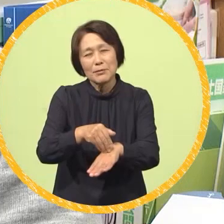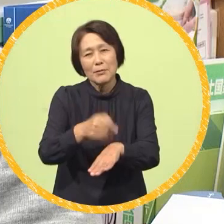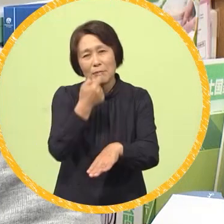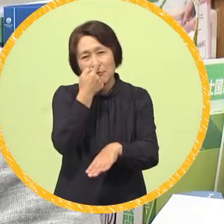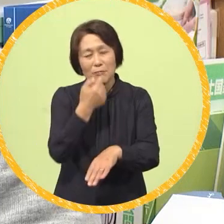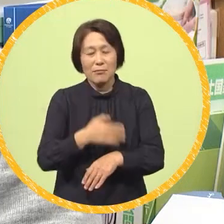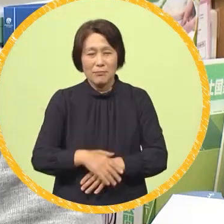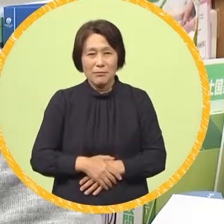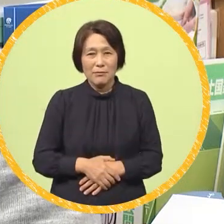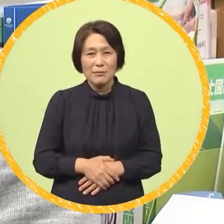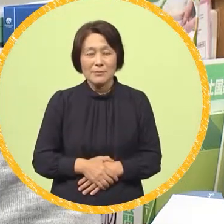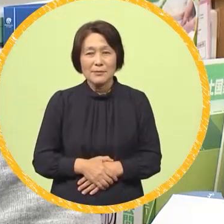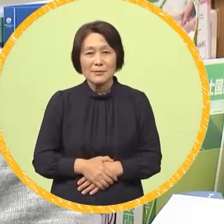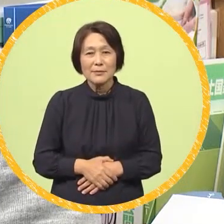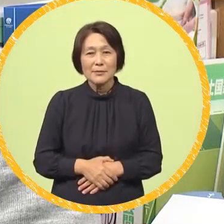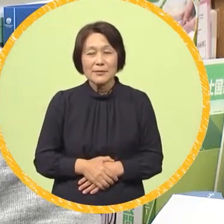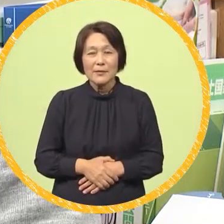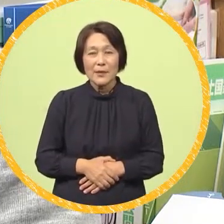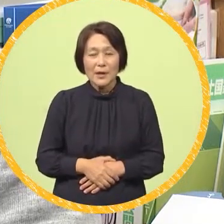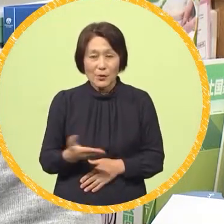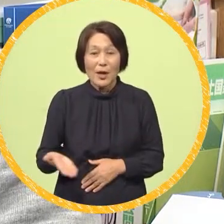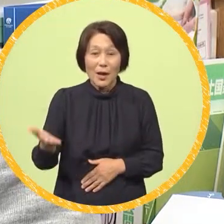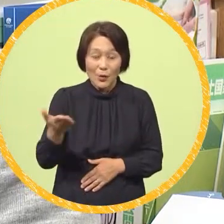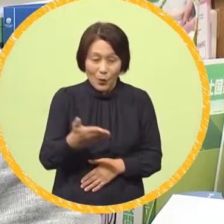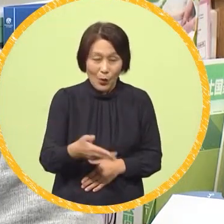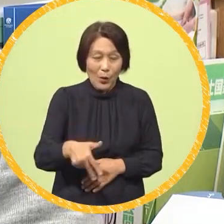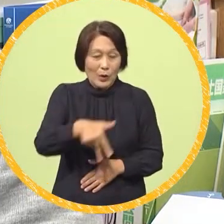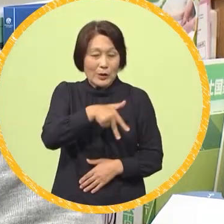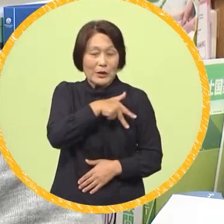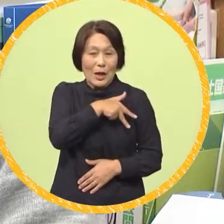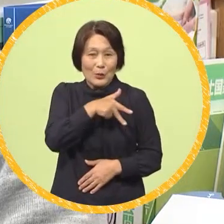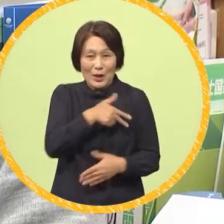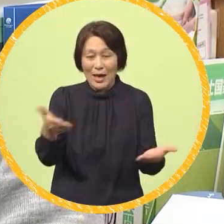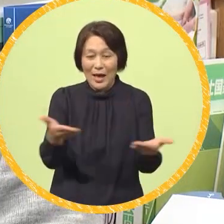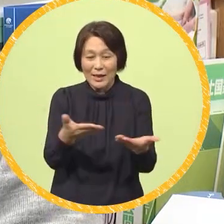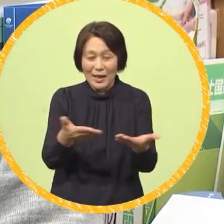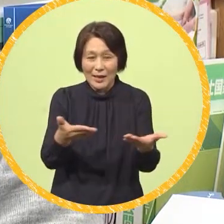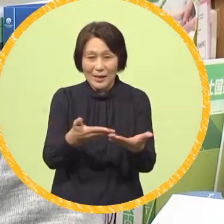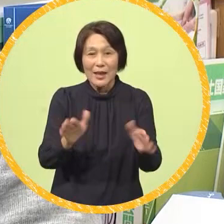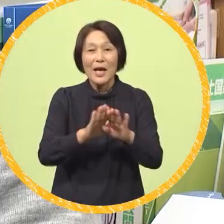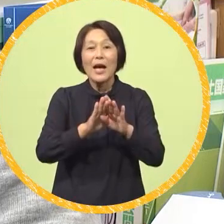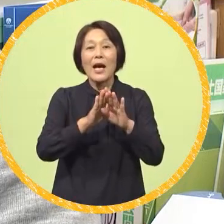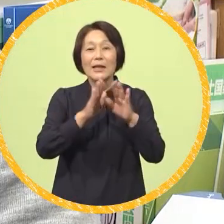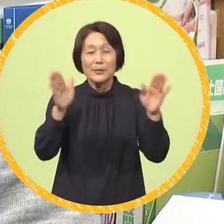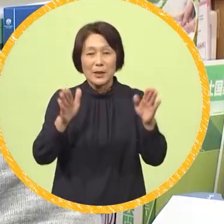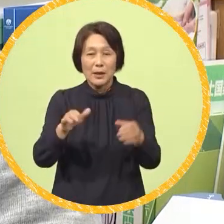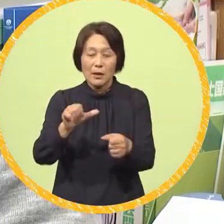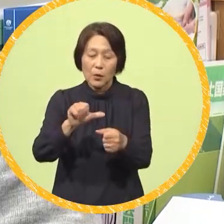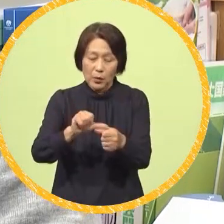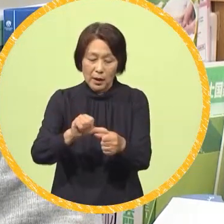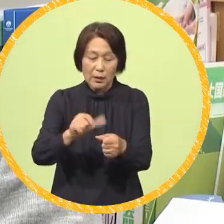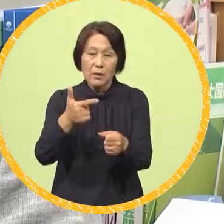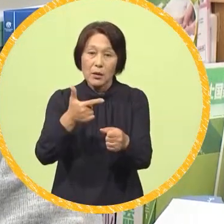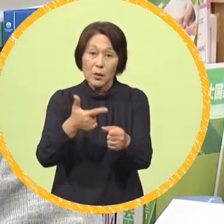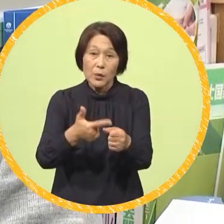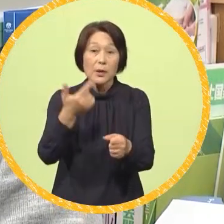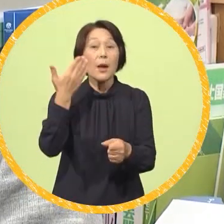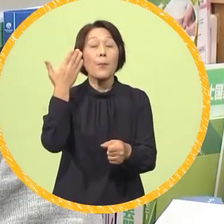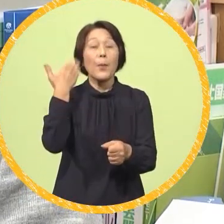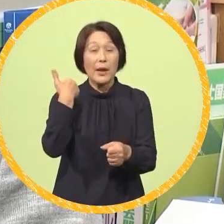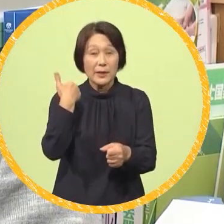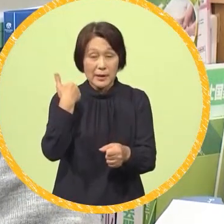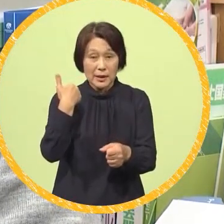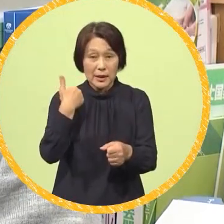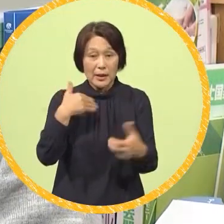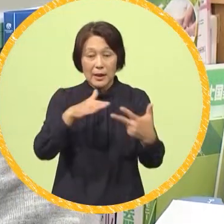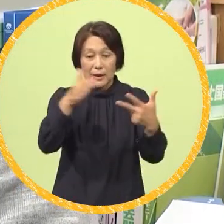本人で、まあ、それからスタッフとして働き始めて5年6年前に前の施